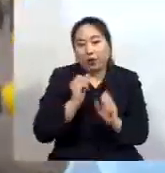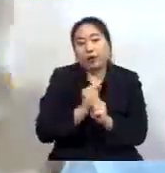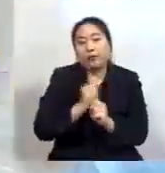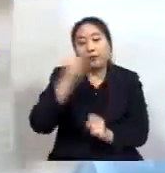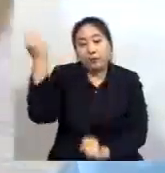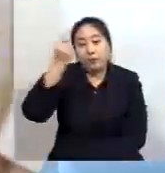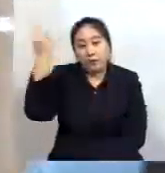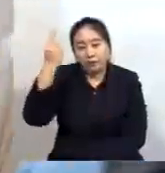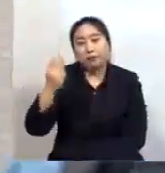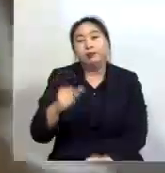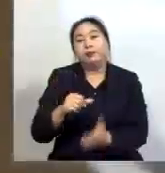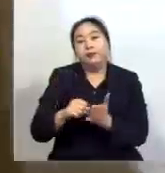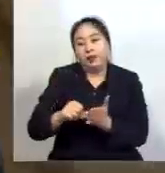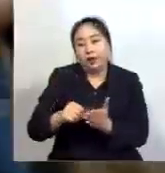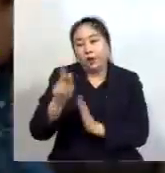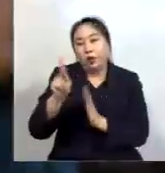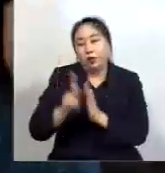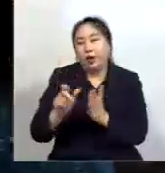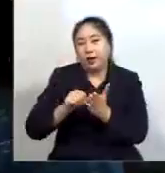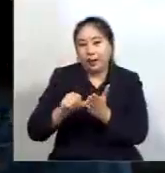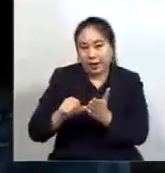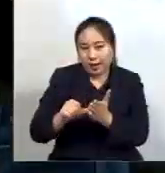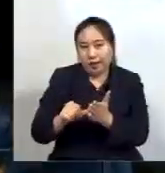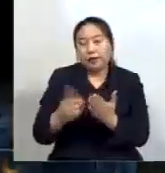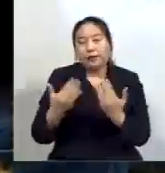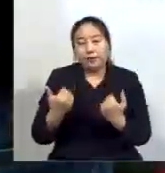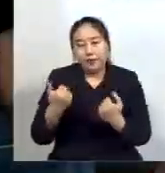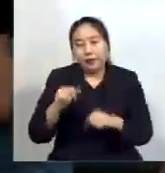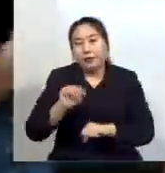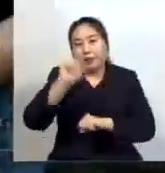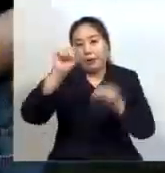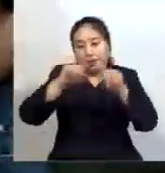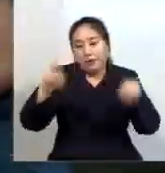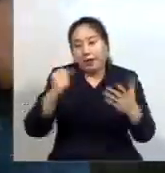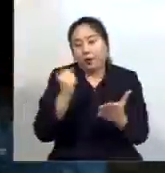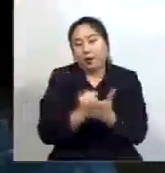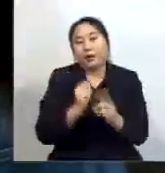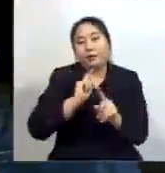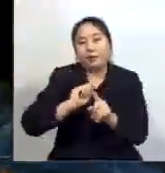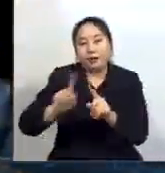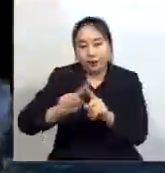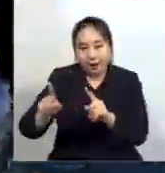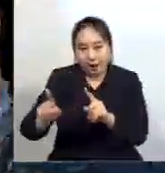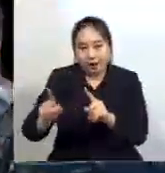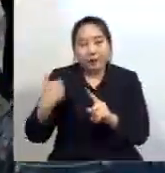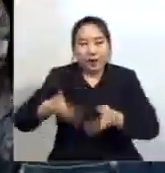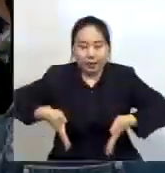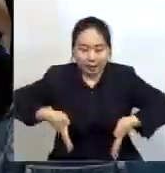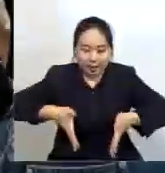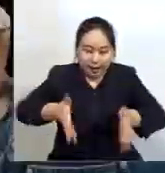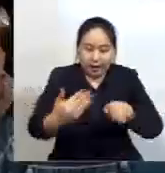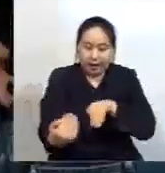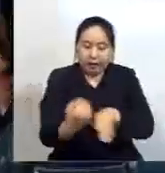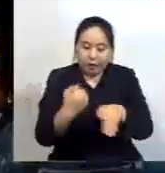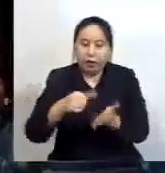การท่องเที่ยวทบทวนปรับแก้กฎหมายและออกการกำกับใบอนุญาตต่างๆรวมถึงปรับปรุงถนนหนทาง